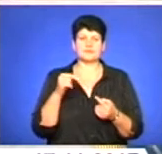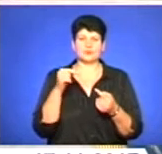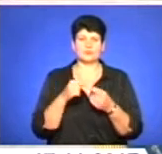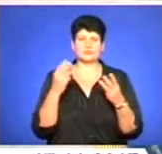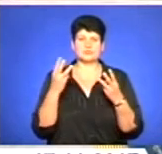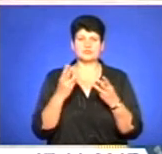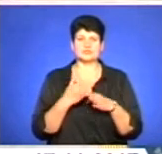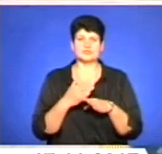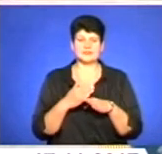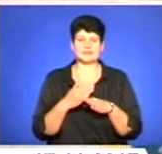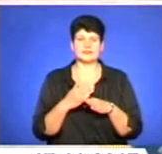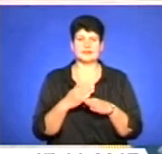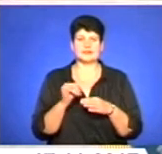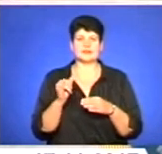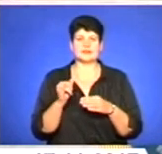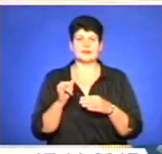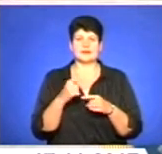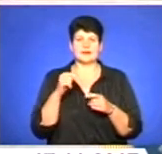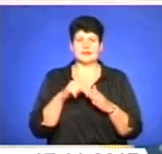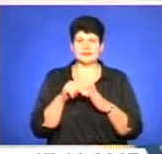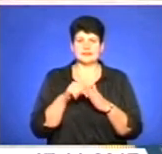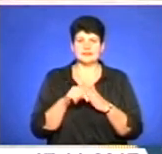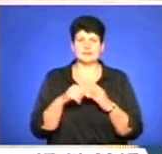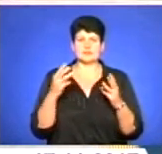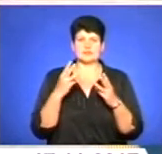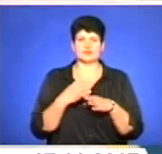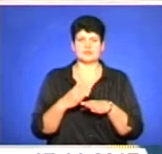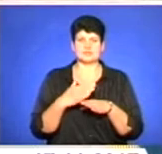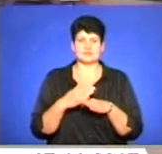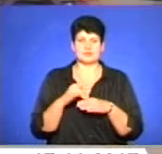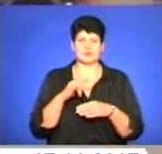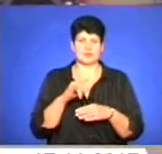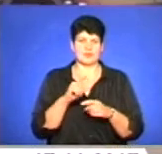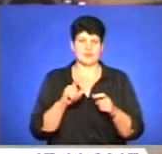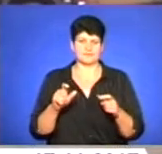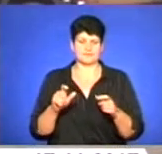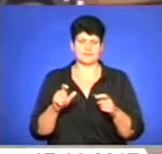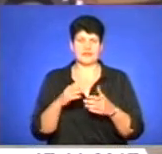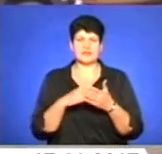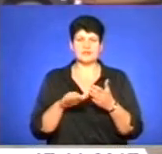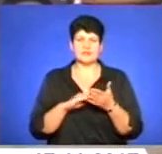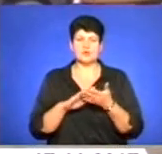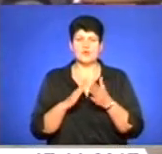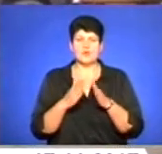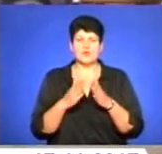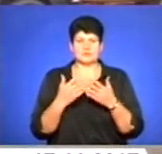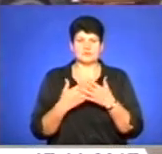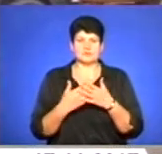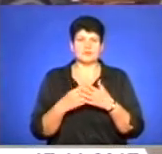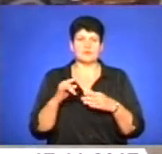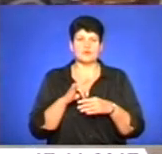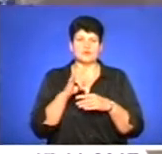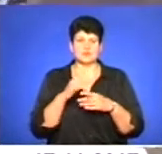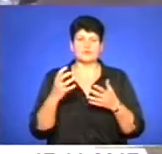і тактико-технічних характеристик саме пожежної частини аеропорта. Ліквідувати умовну пожежу рятувальним